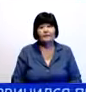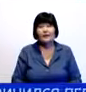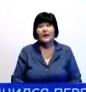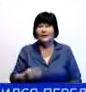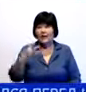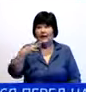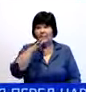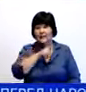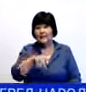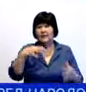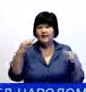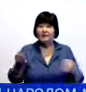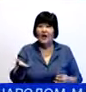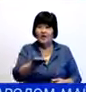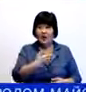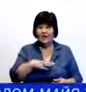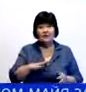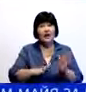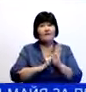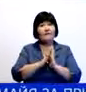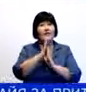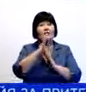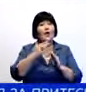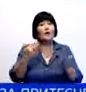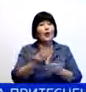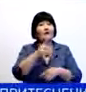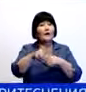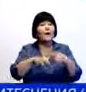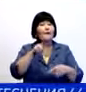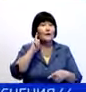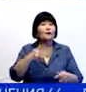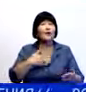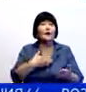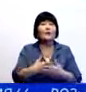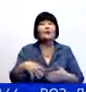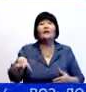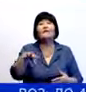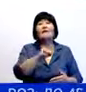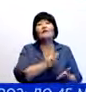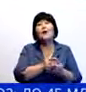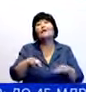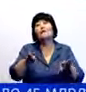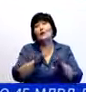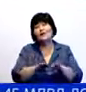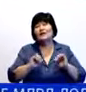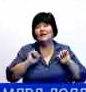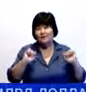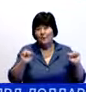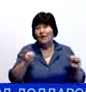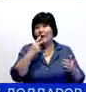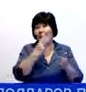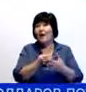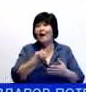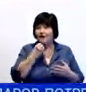За 30 лет независимости в нашей стране выросло новое поколение. Молодежь проявляет себя во всех направлениях, в том числе и в спорте.